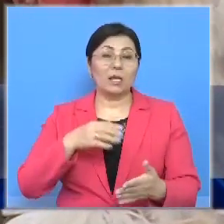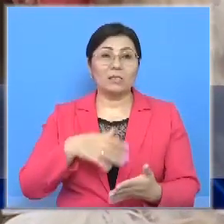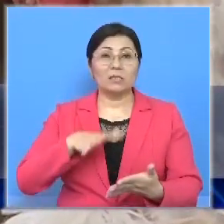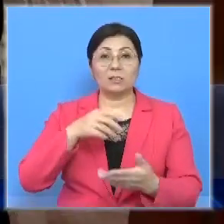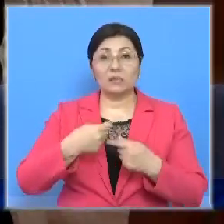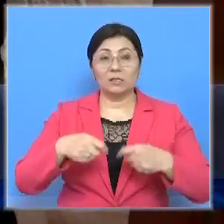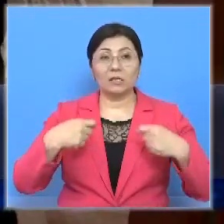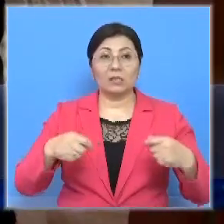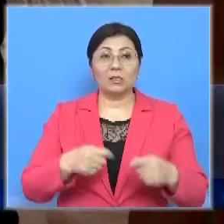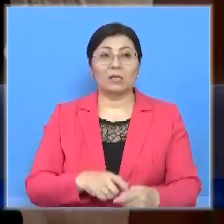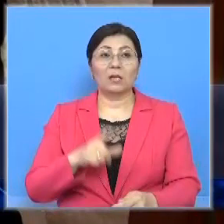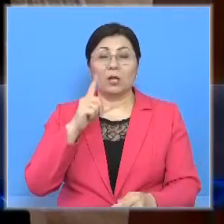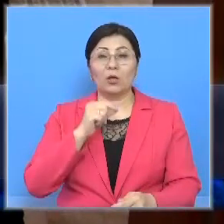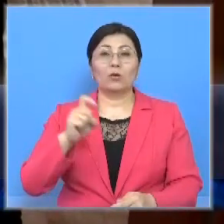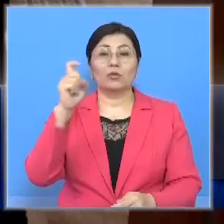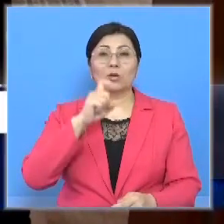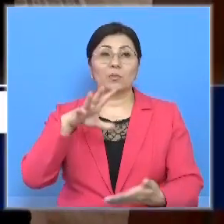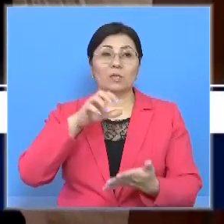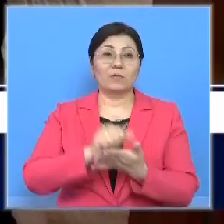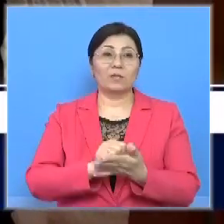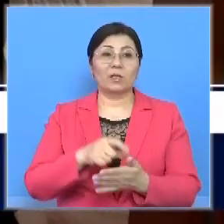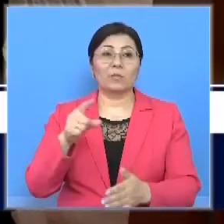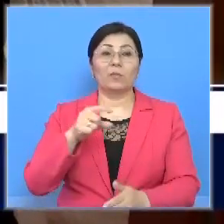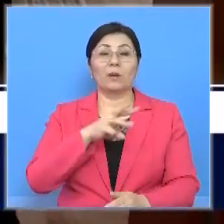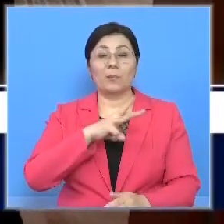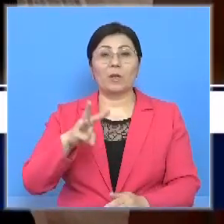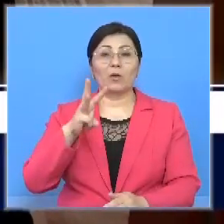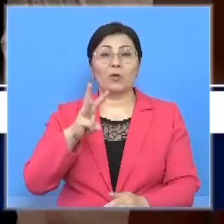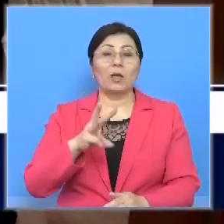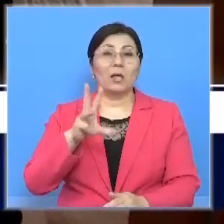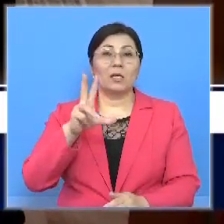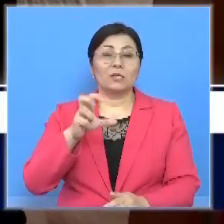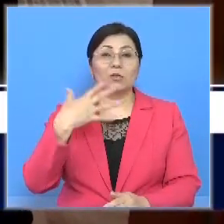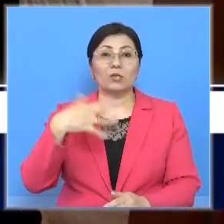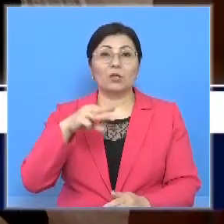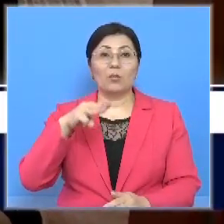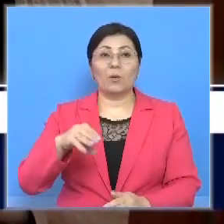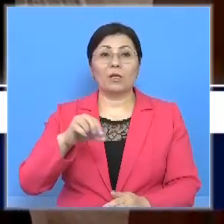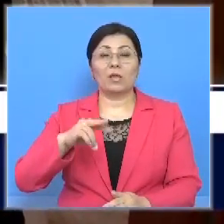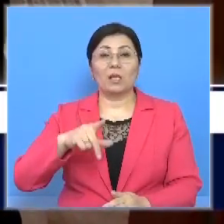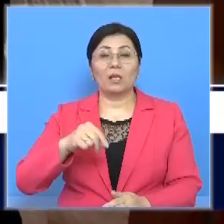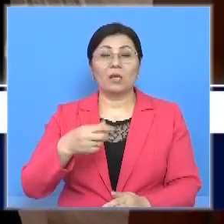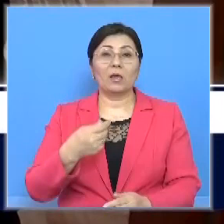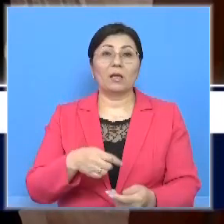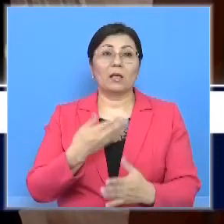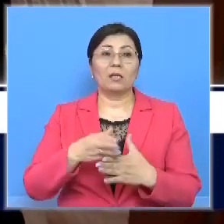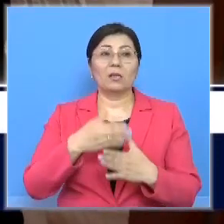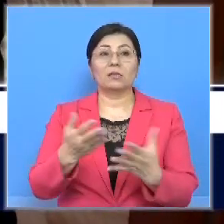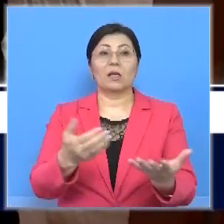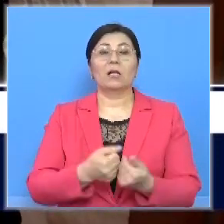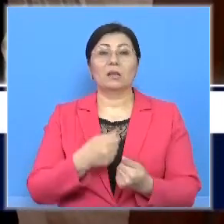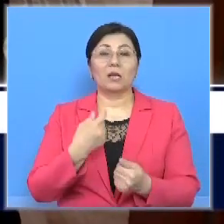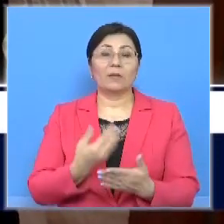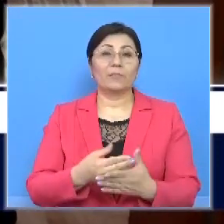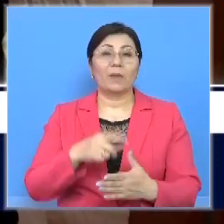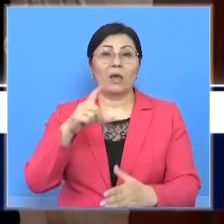жоспары бар. Құс шаруашылығымен айналысамын деп 1,850,000 несие алдық. Кепілге бір бөлмелі